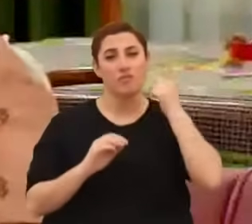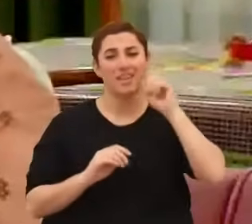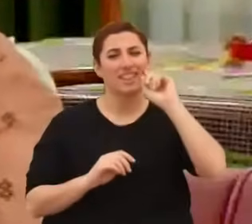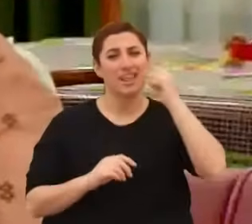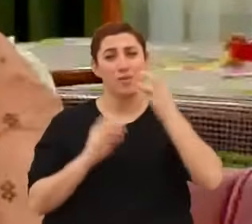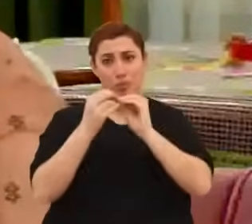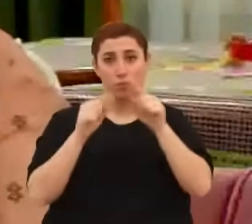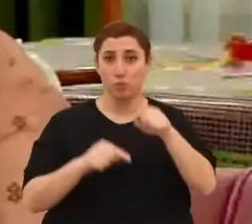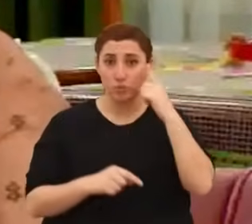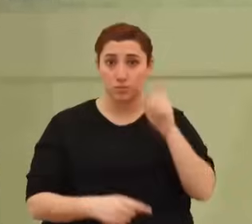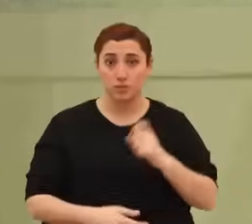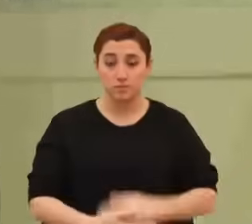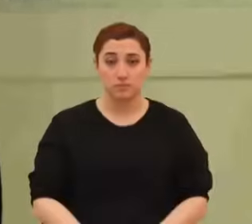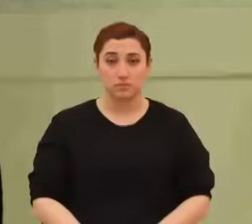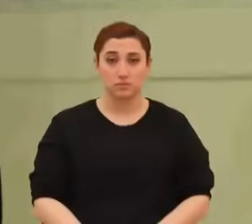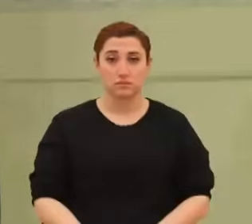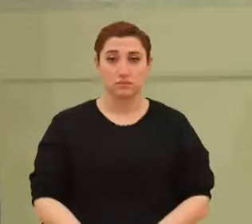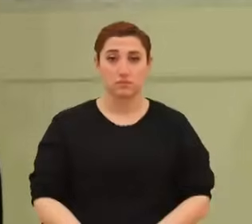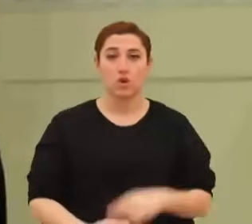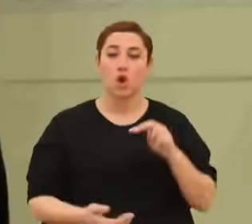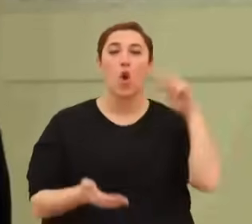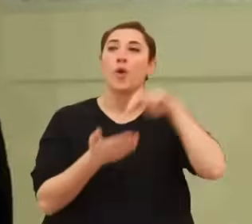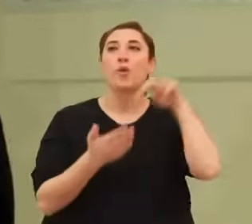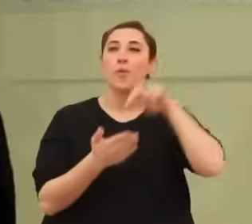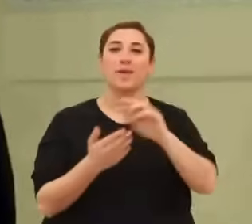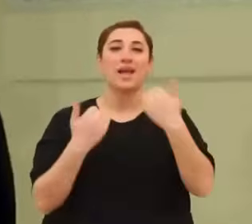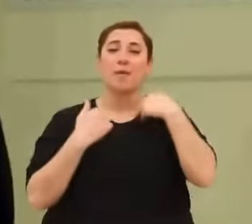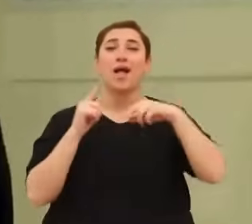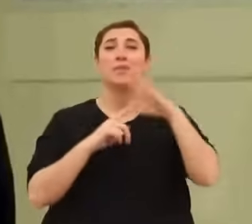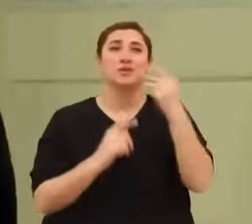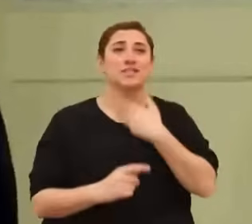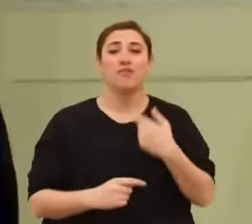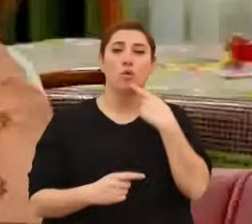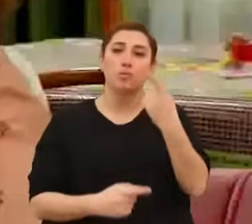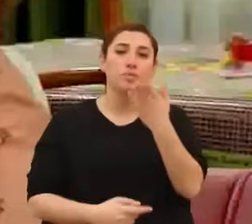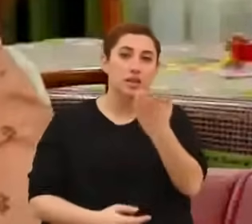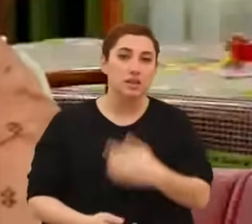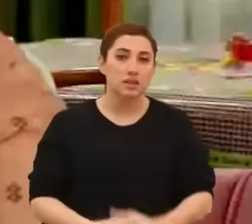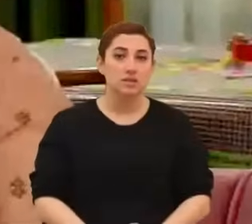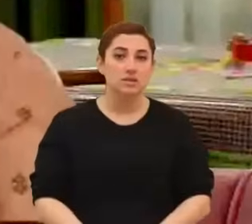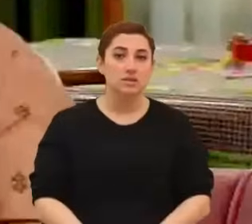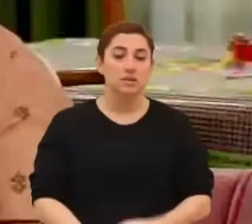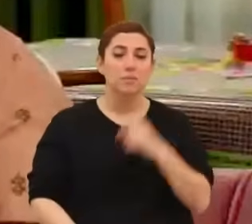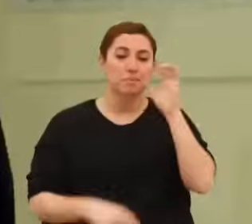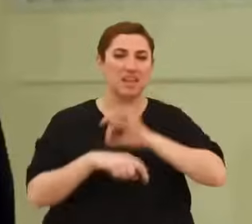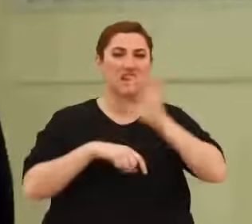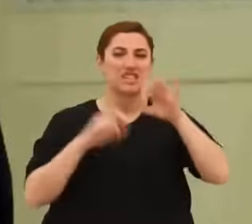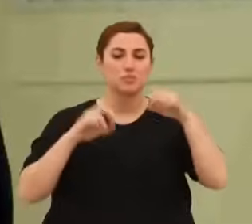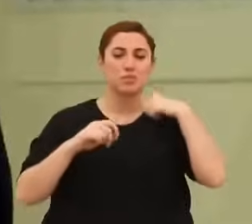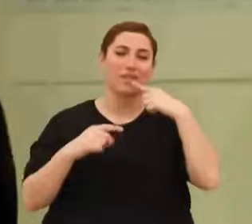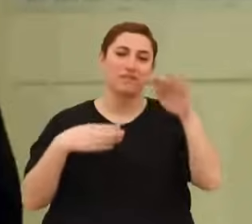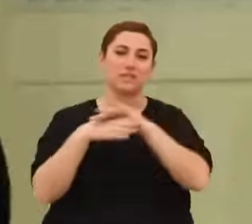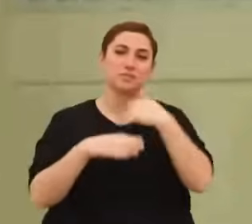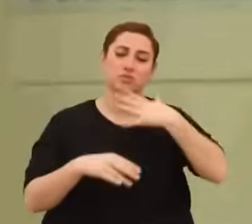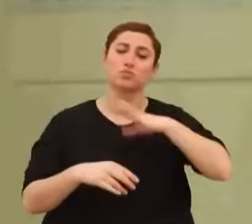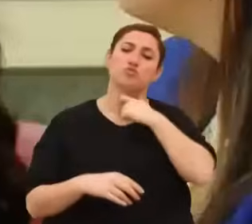tek sorununuz bu mu yani? Hoplaya hoplaya geldiydiniz, ben Alpay'ı çok seviyorum diyerekten. Ya bir dakika şimdi, ben burada lafa girmek